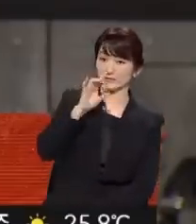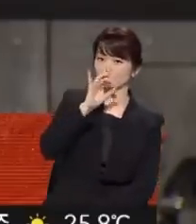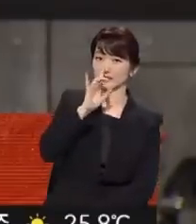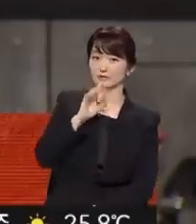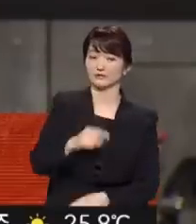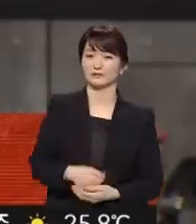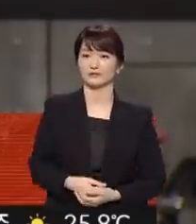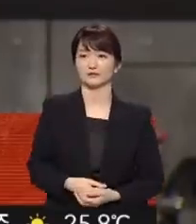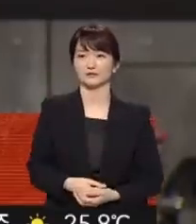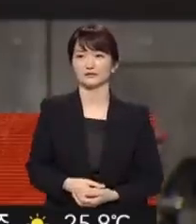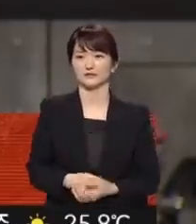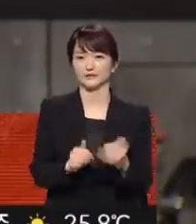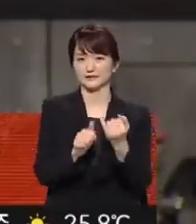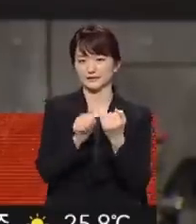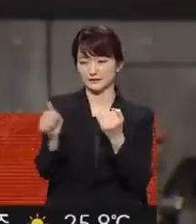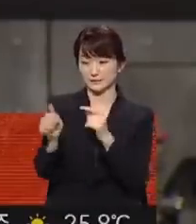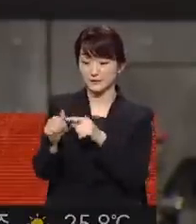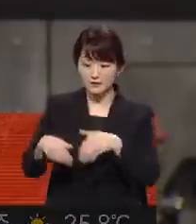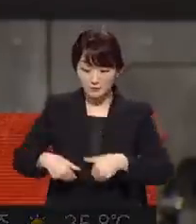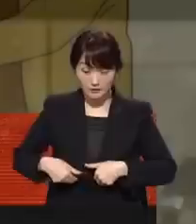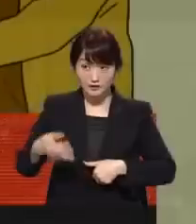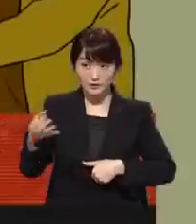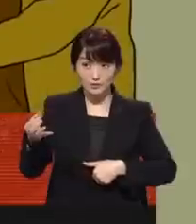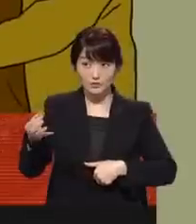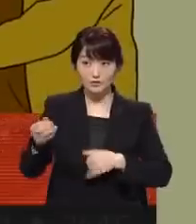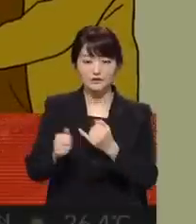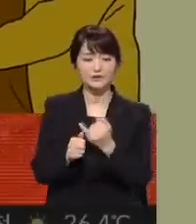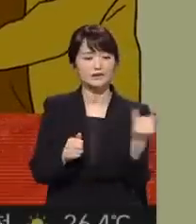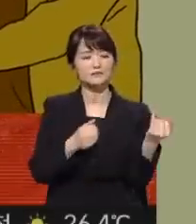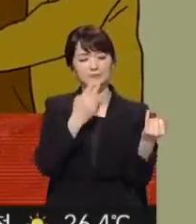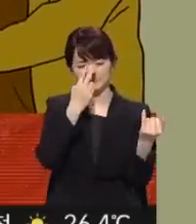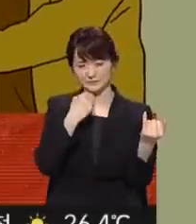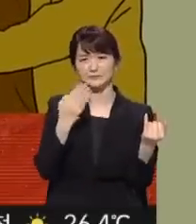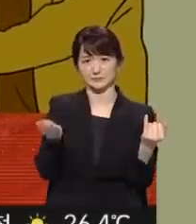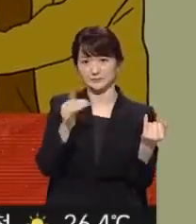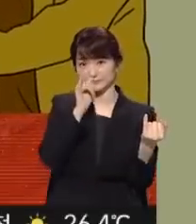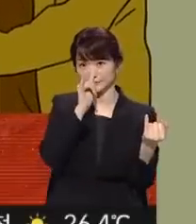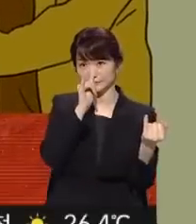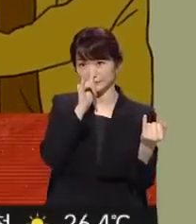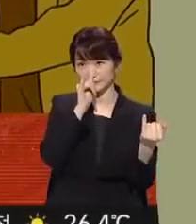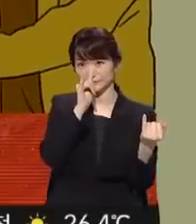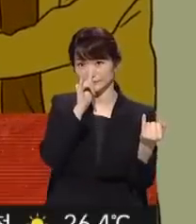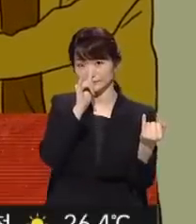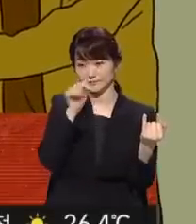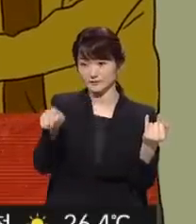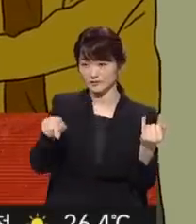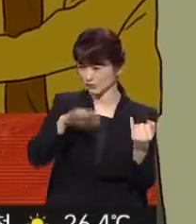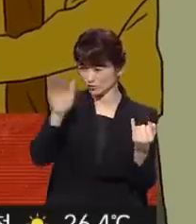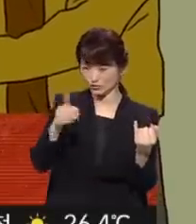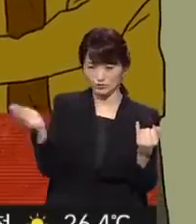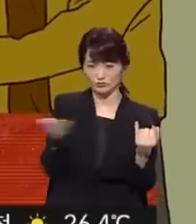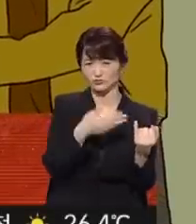됩니다. 그러니까 남편분이 좀 필요한 돈이 있다 그러면 여성분이 눈 감아줄 수도 있거든요. 근데 그 몽땅 내놓으라는 건 그렇고 어찌됐든